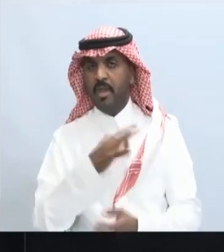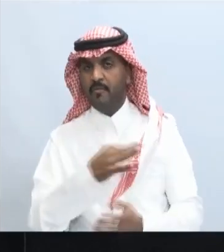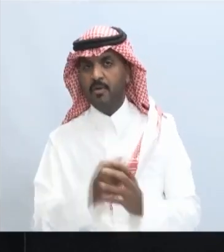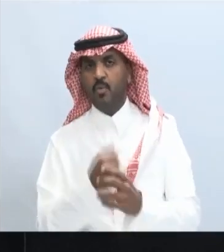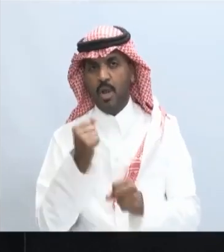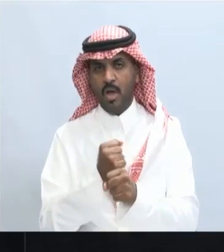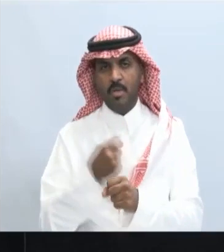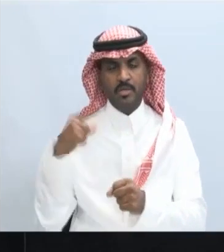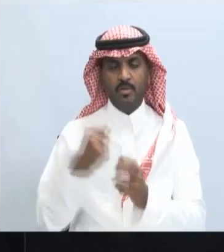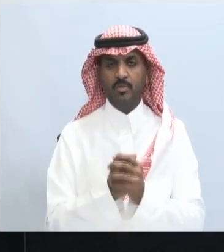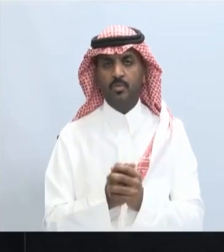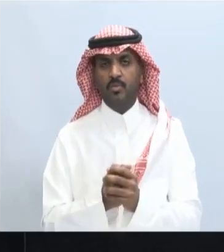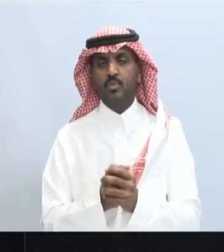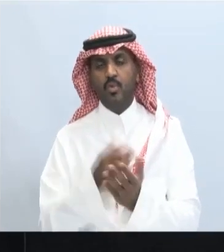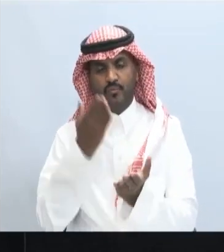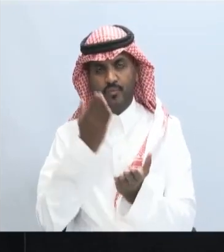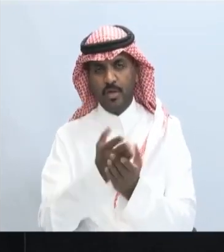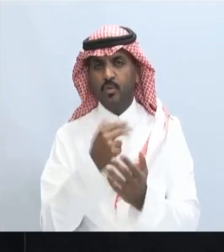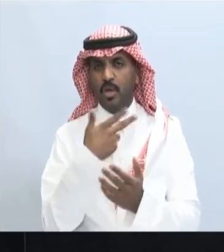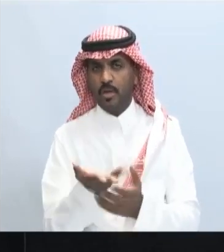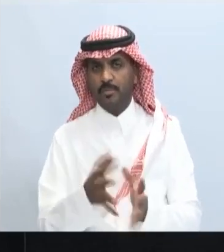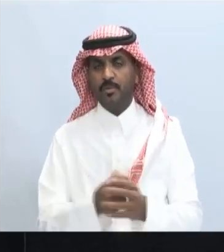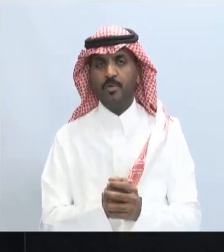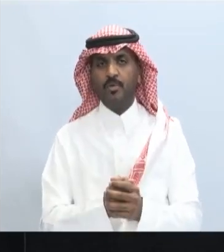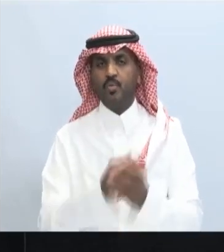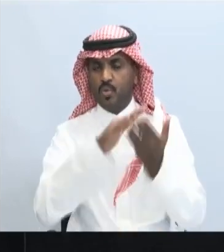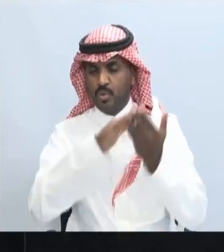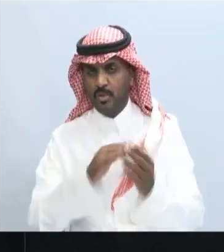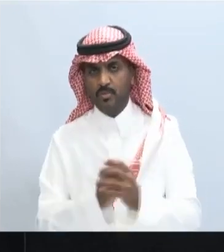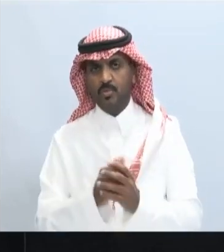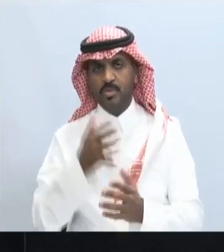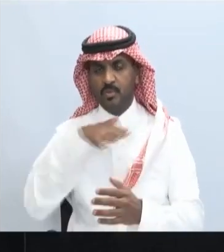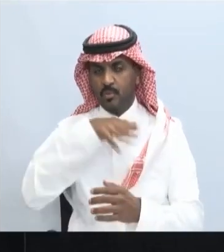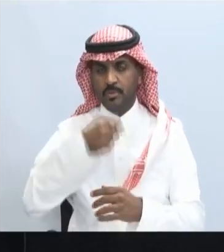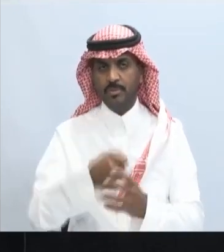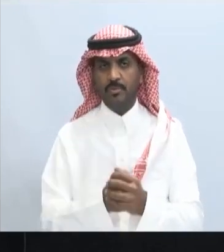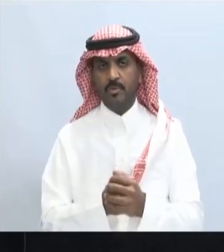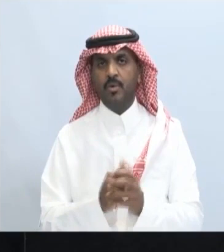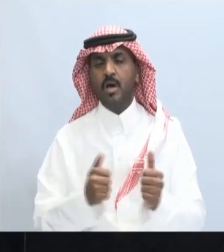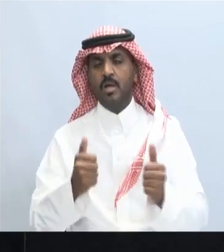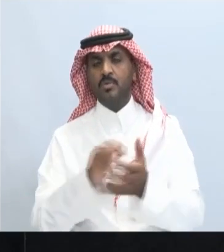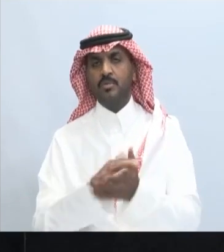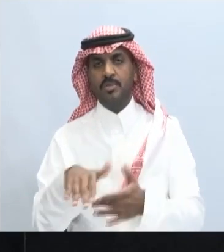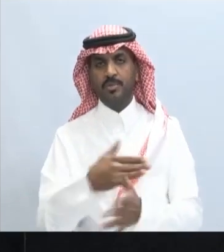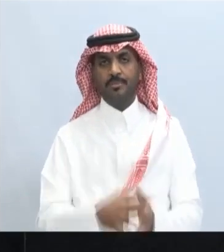ويلهمنا رشدنا وان يوفقنا لكل خير ويعيننا عليه وصلى الله على نبينا محمد واله وصحبه اجمعين